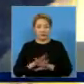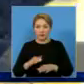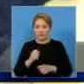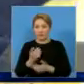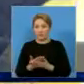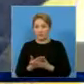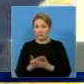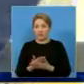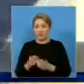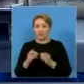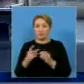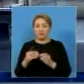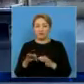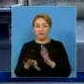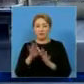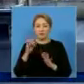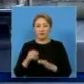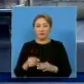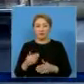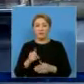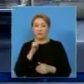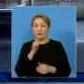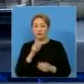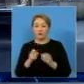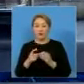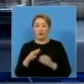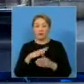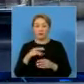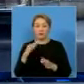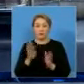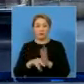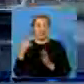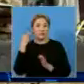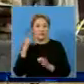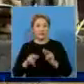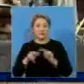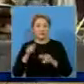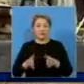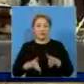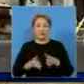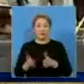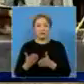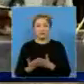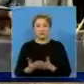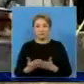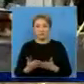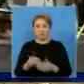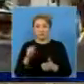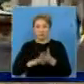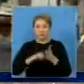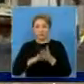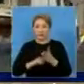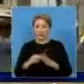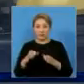требованиям. Из 12 отобранных проб 11 показали некачественное строительство дороги. По данной причине